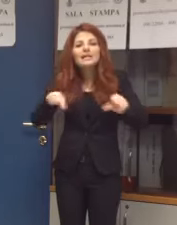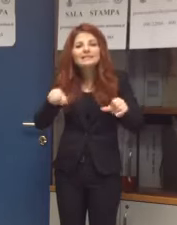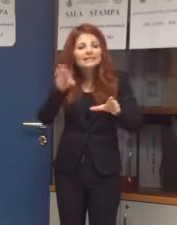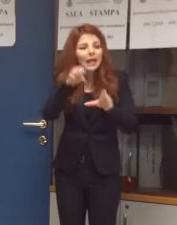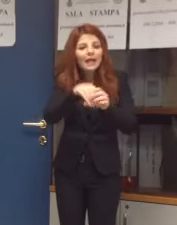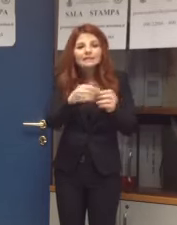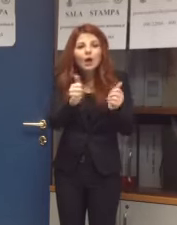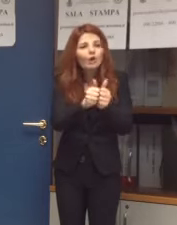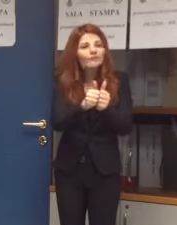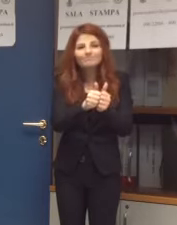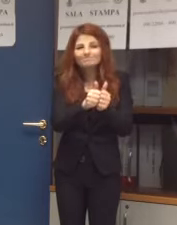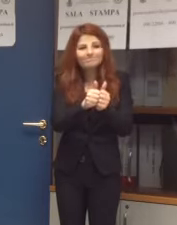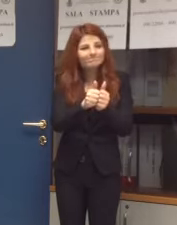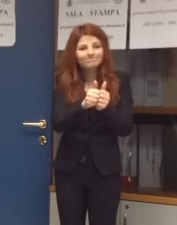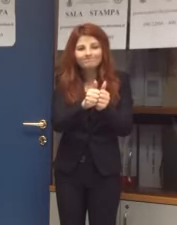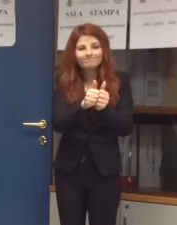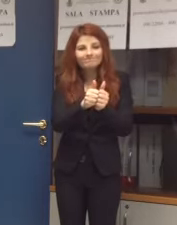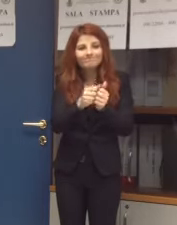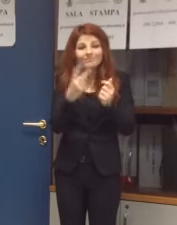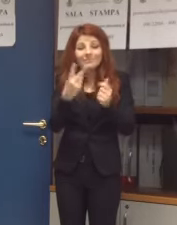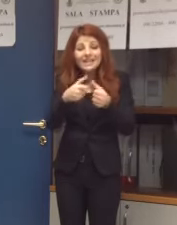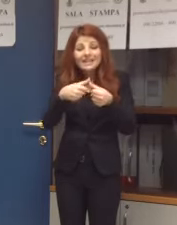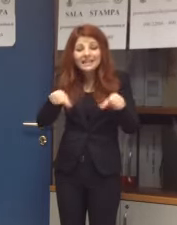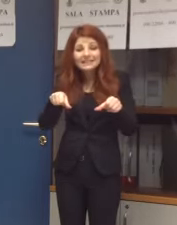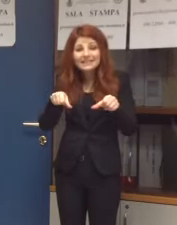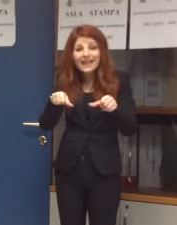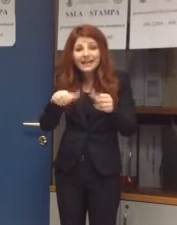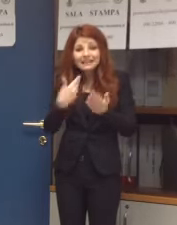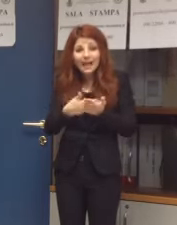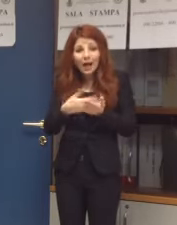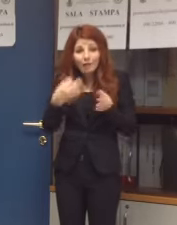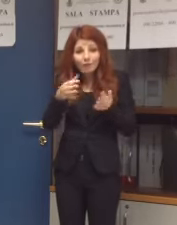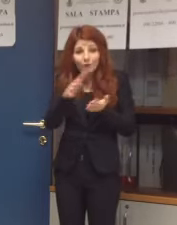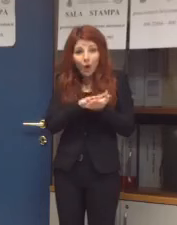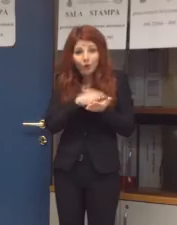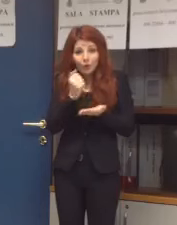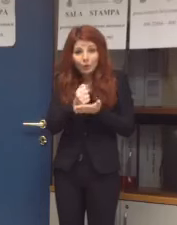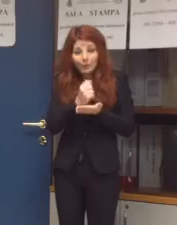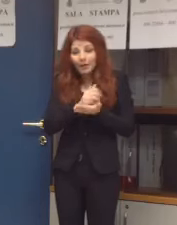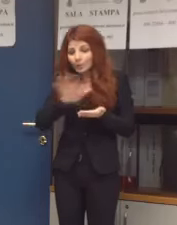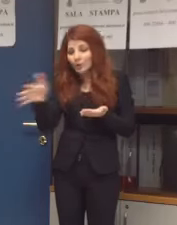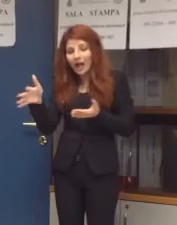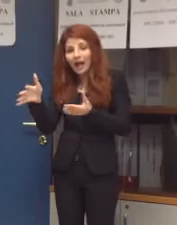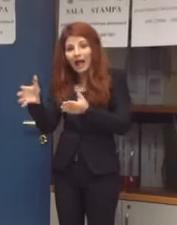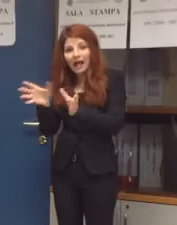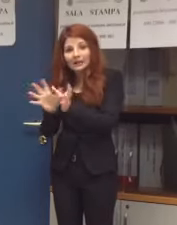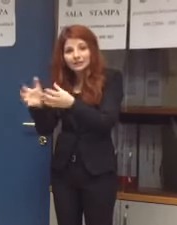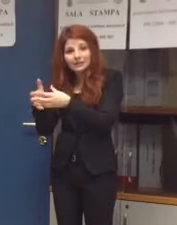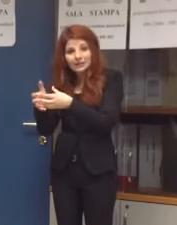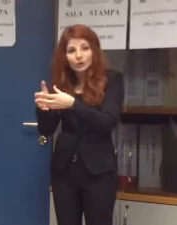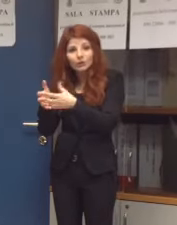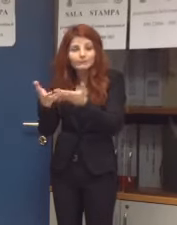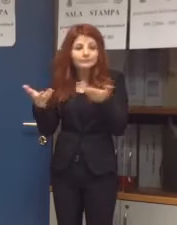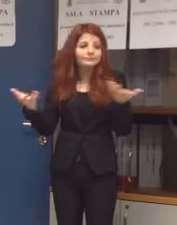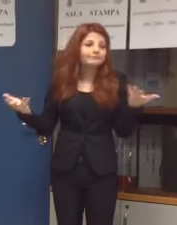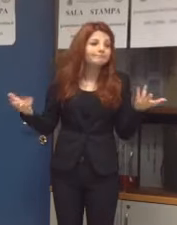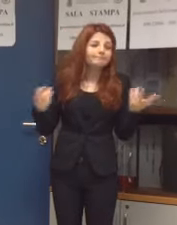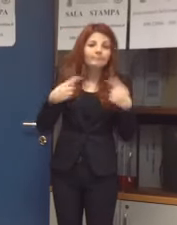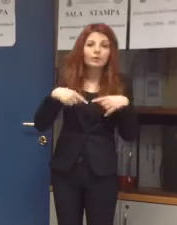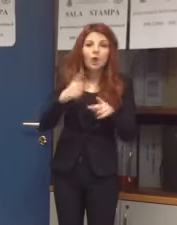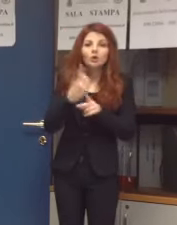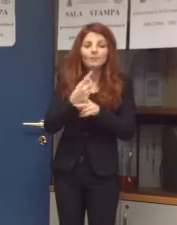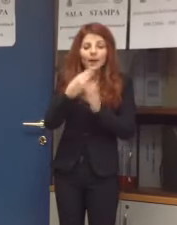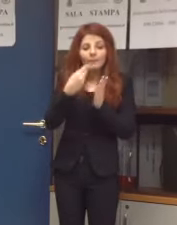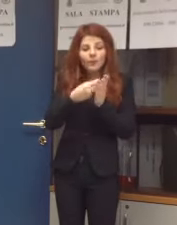perché magari risulta con altri soggetti. Ora, noi abbiamo detto sempre che dobbiamo mettere dei dati certi, per noi i dati certi sono